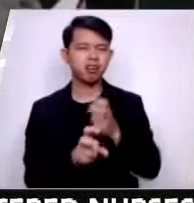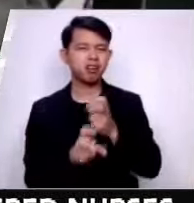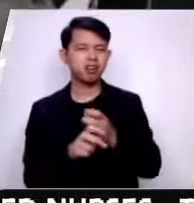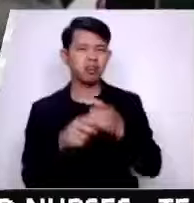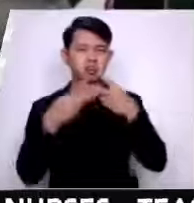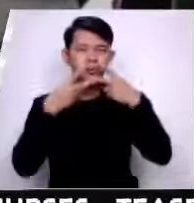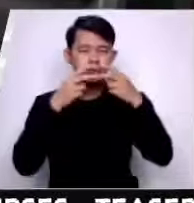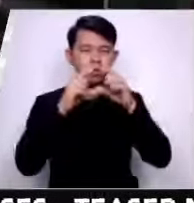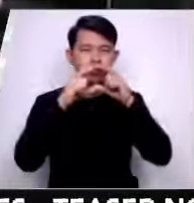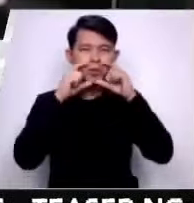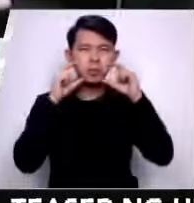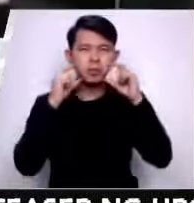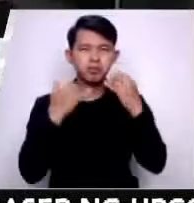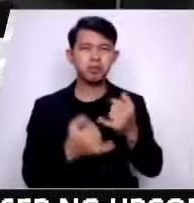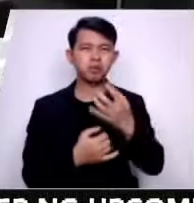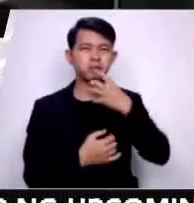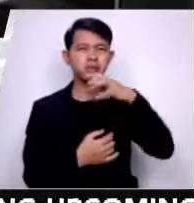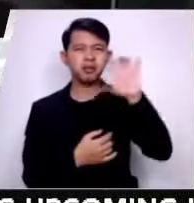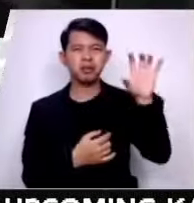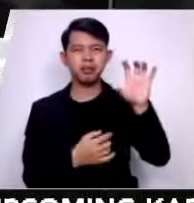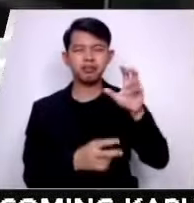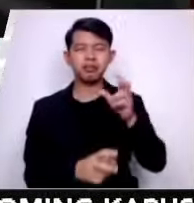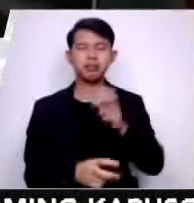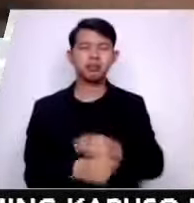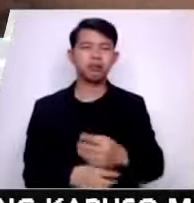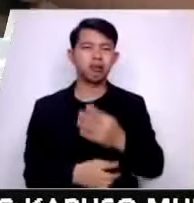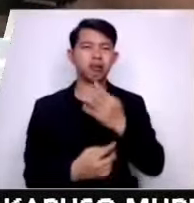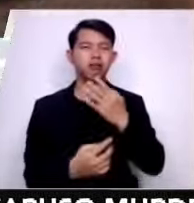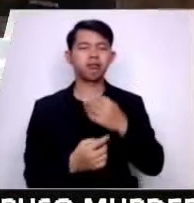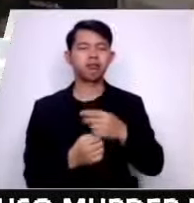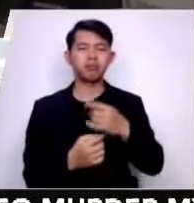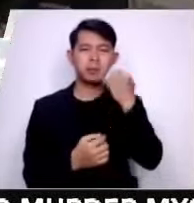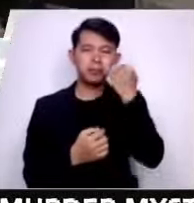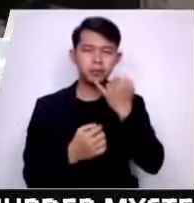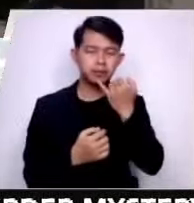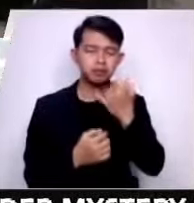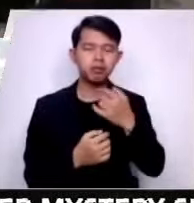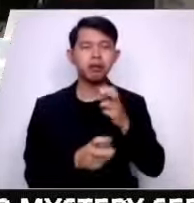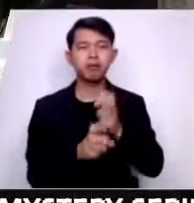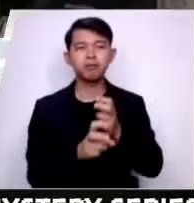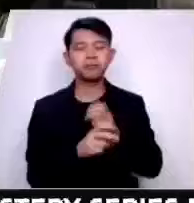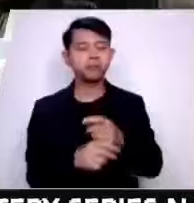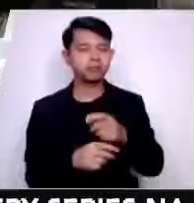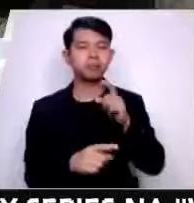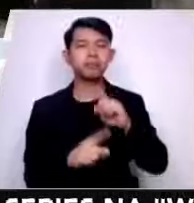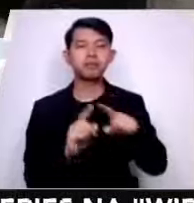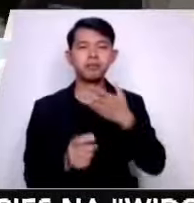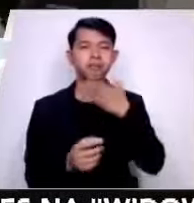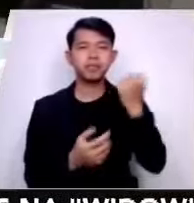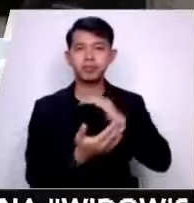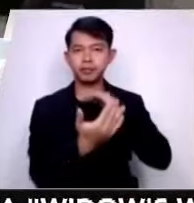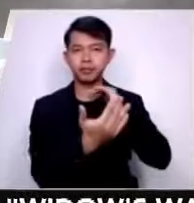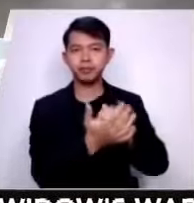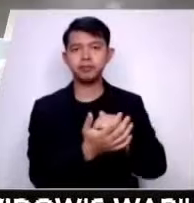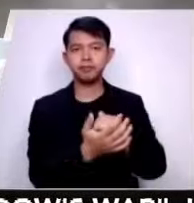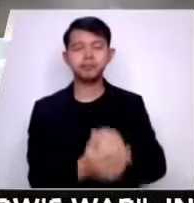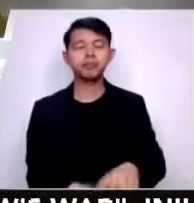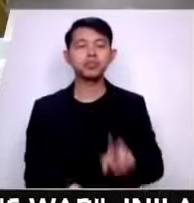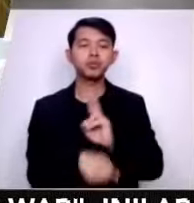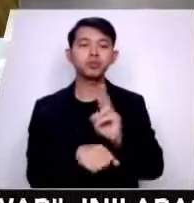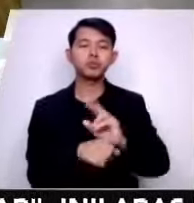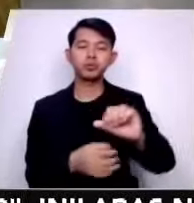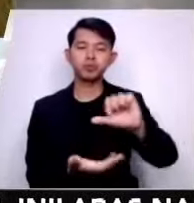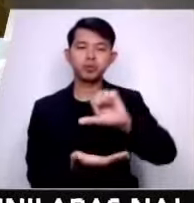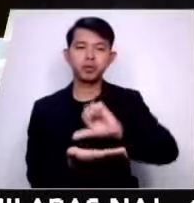ngayong tag-init. Alam mo na may sipon, may miwas na lang. Lagi rin daw siyang may dalang alcohol at sanitizer at agad naliligo pag uwi